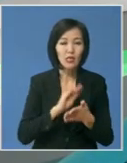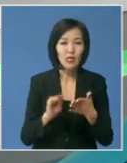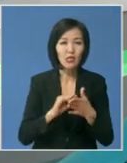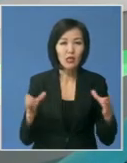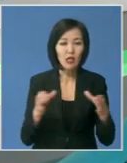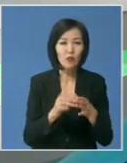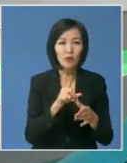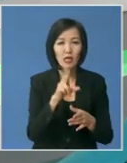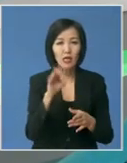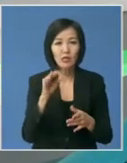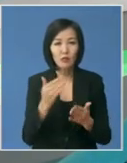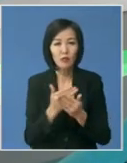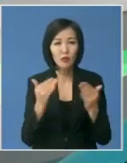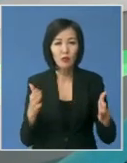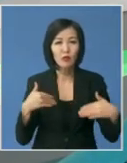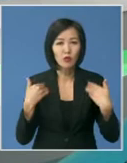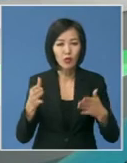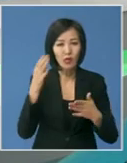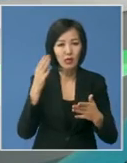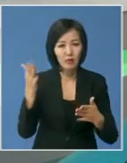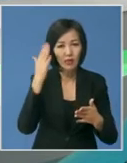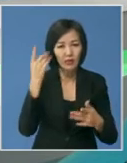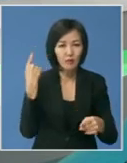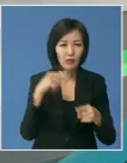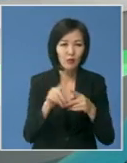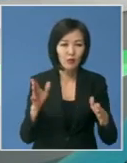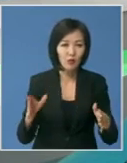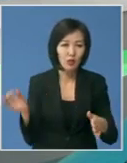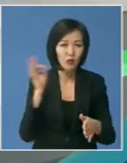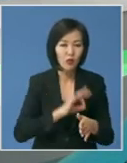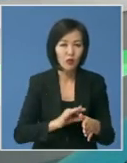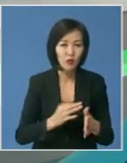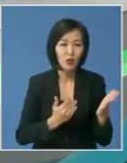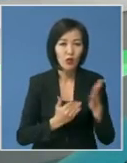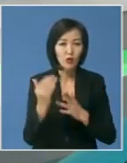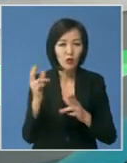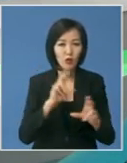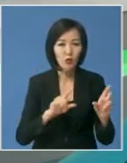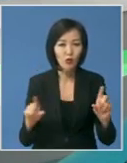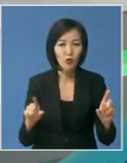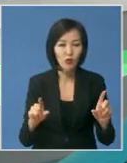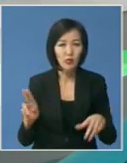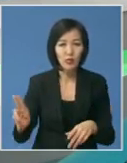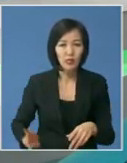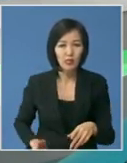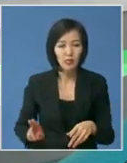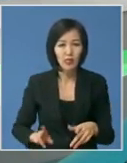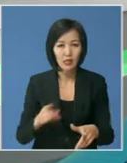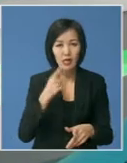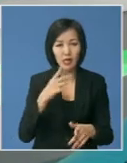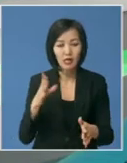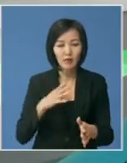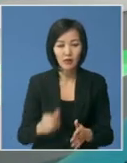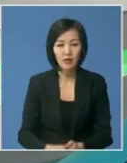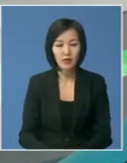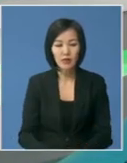қауымына мамандандырылған Экспо 2017 көрмесінде ұсынылған ғылыми тәсілдер мен технологияларды қолдану туралы жоғары оқу орындарының ректорлары айтып